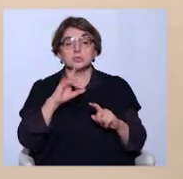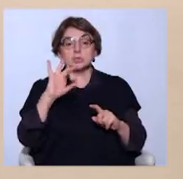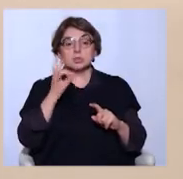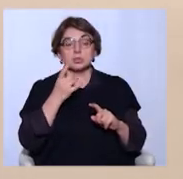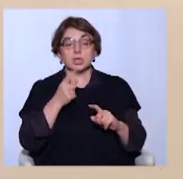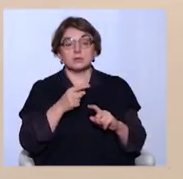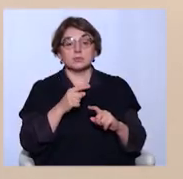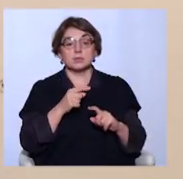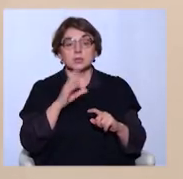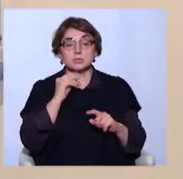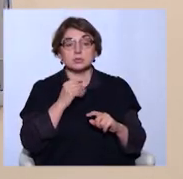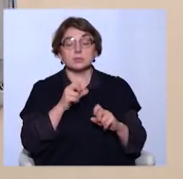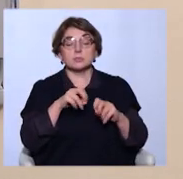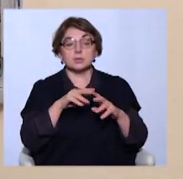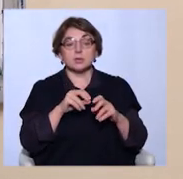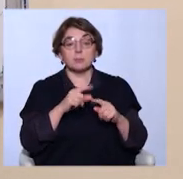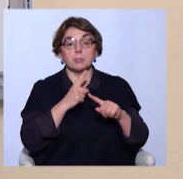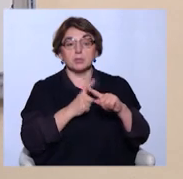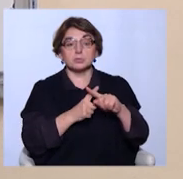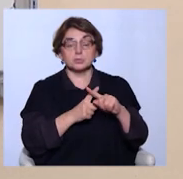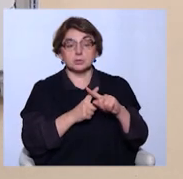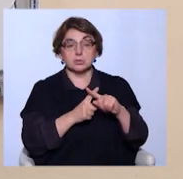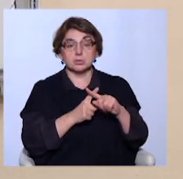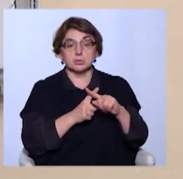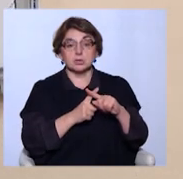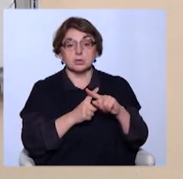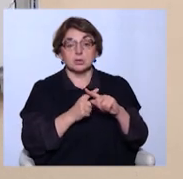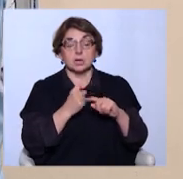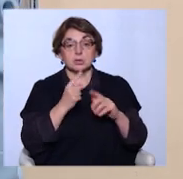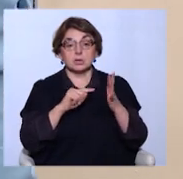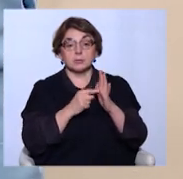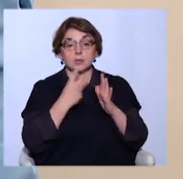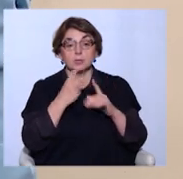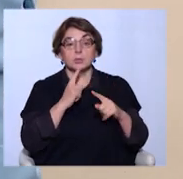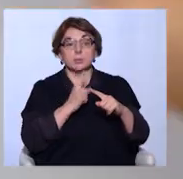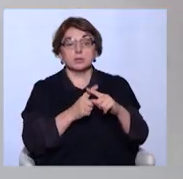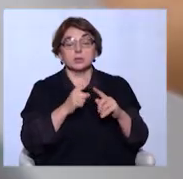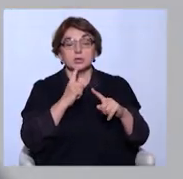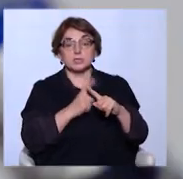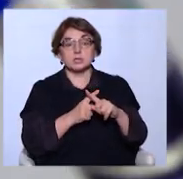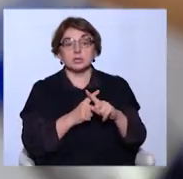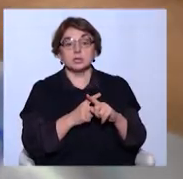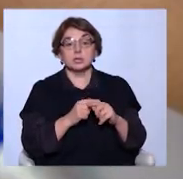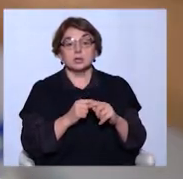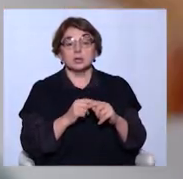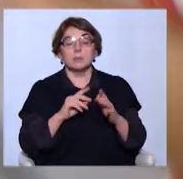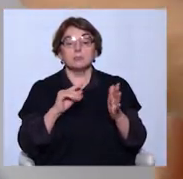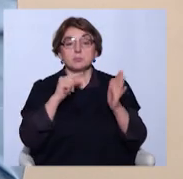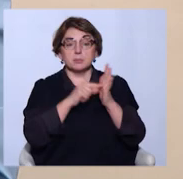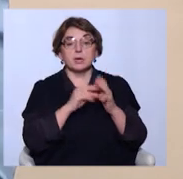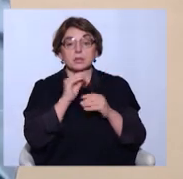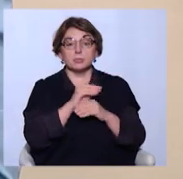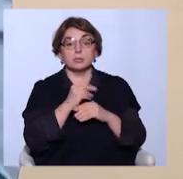ესეთი განტოლება. პლუს 1, ანუ გამრავლებული 2-ზე, მიმატებული x-ი და